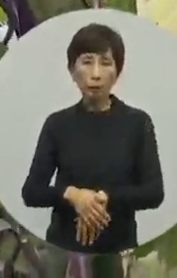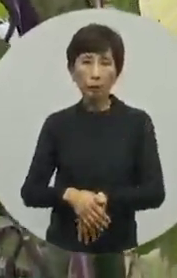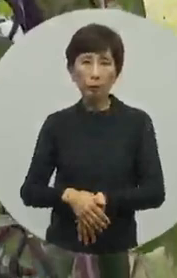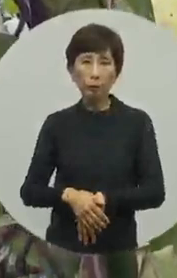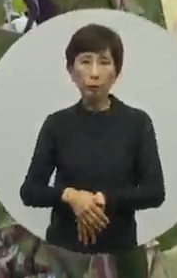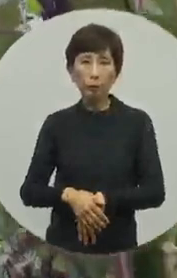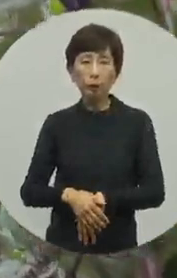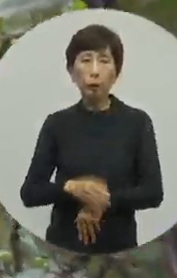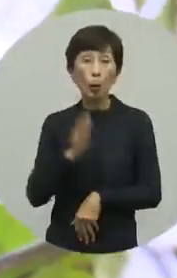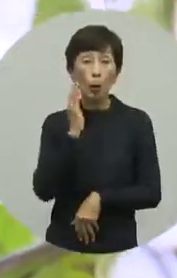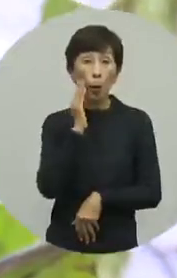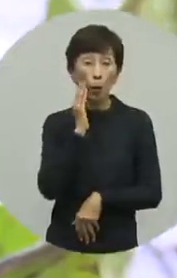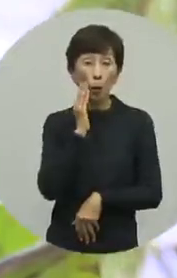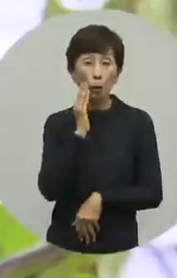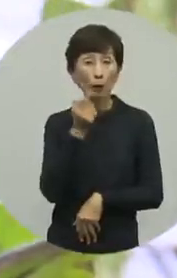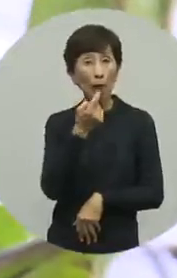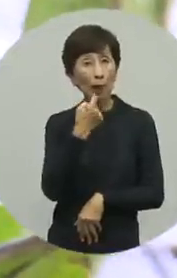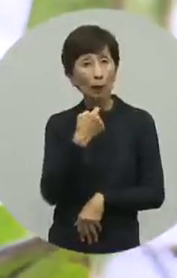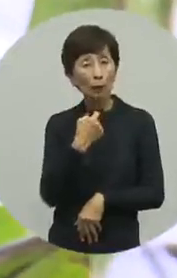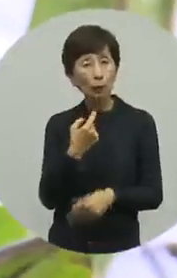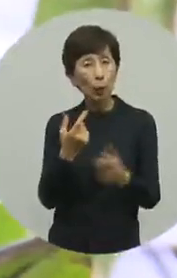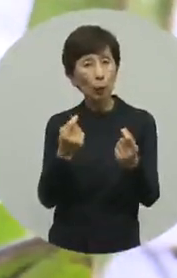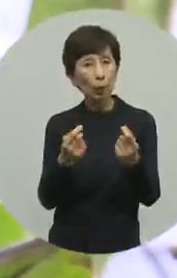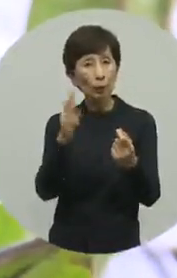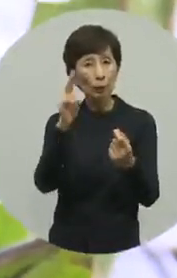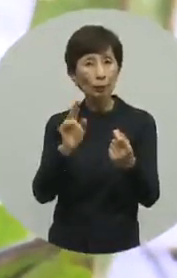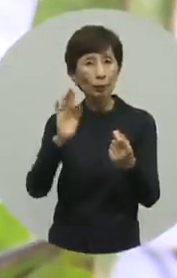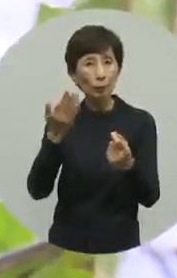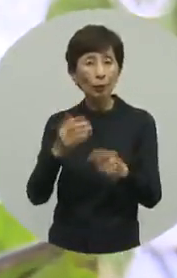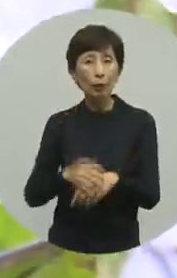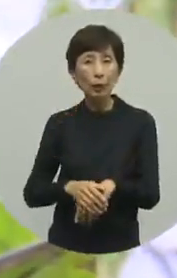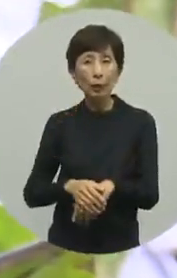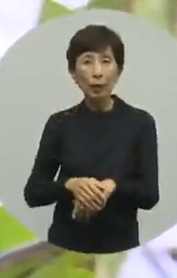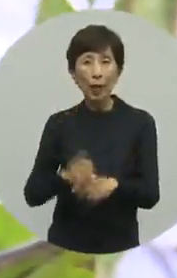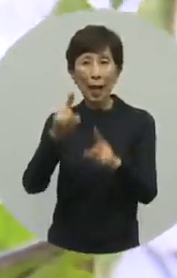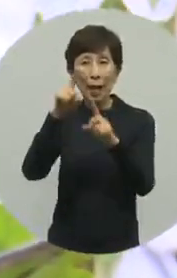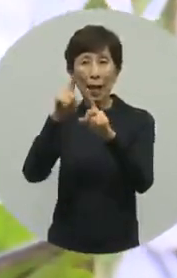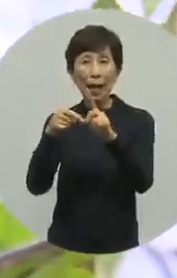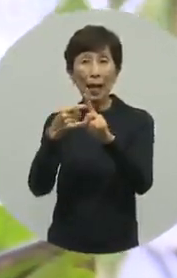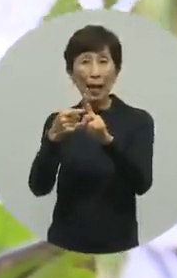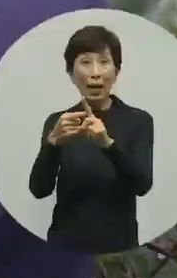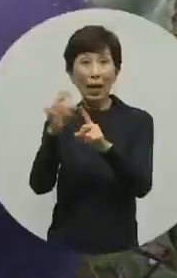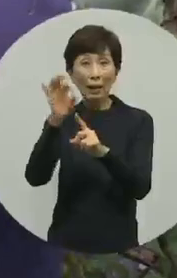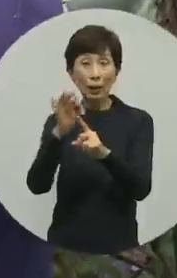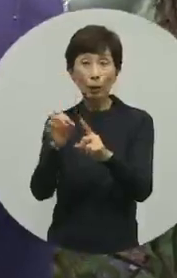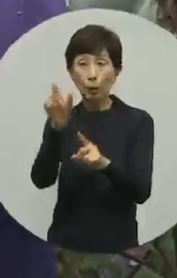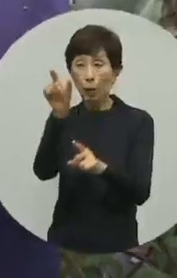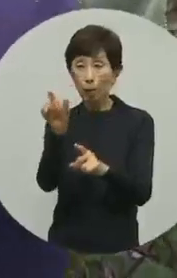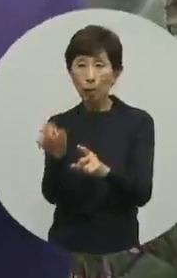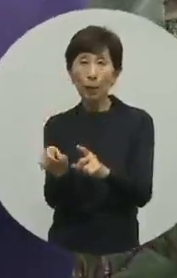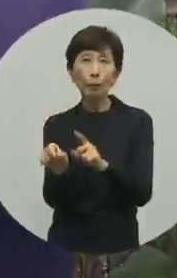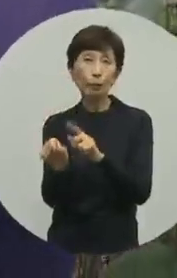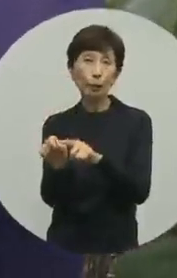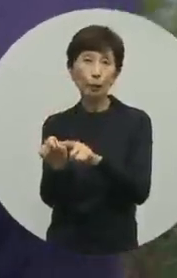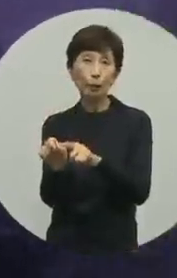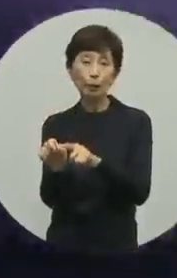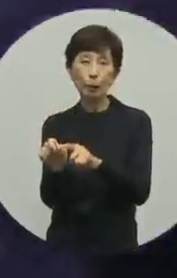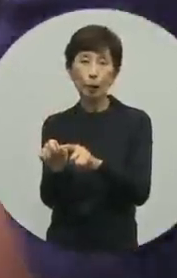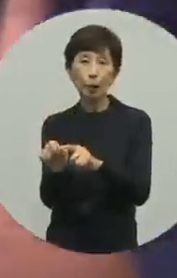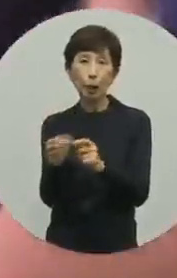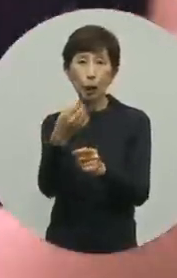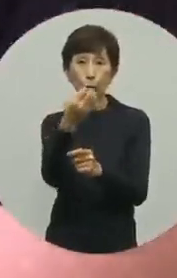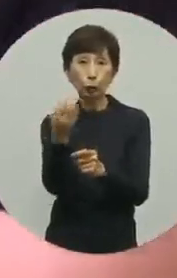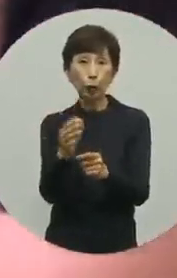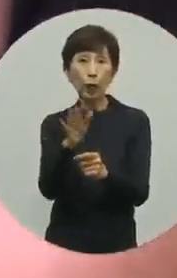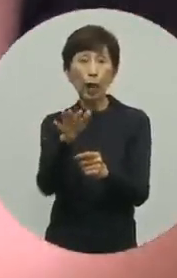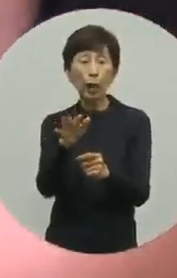美味しさは味とかは多分変わんないんですけど、A 品ってなるとできればまっすぐなナス、こんぐらいのツヤがあれば結構いいナ